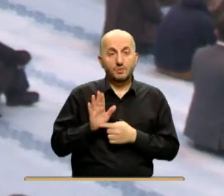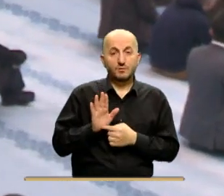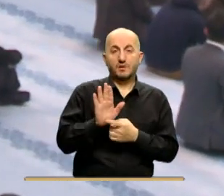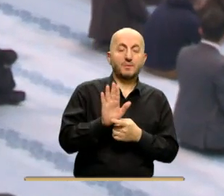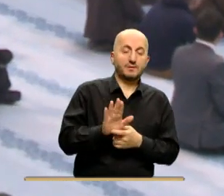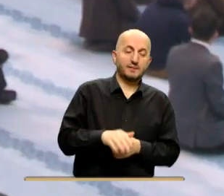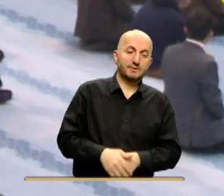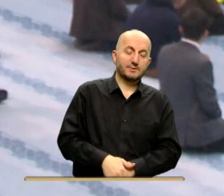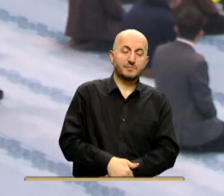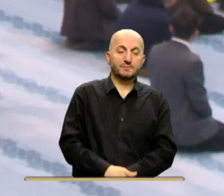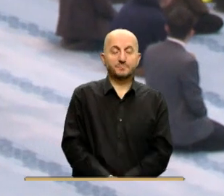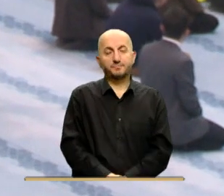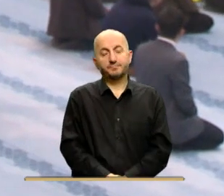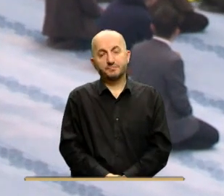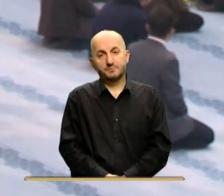göstermektedir.